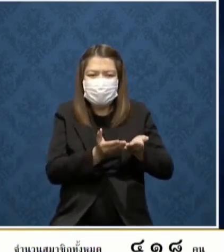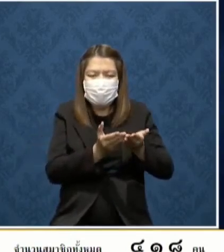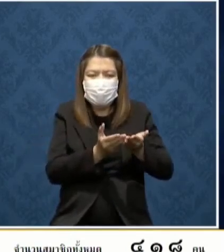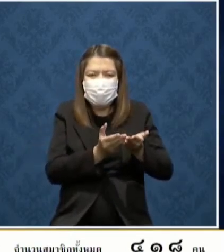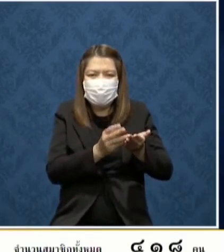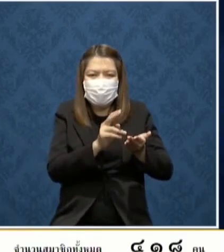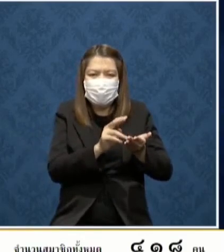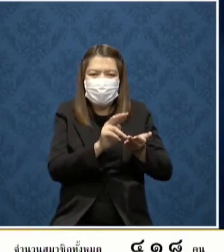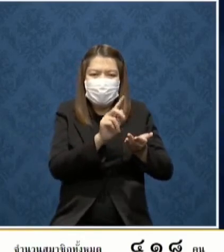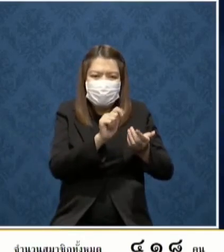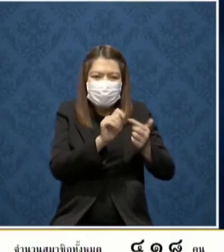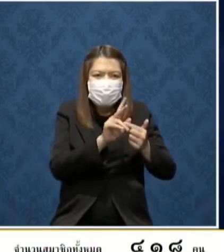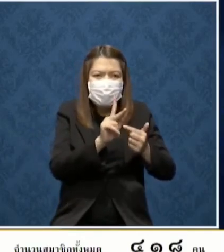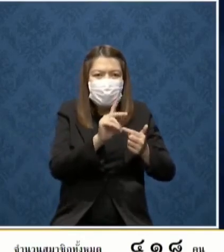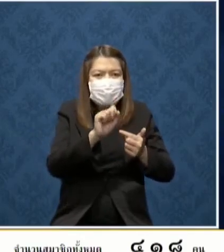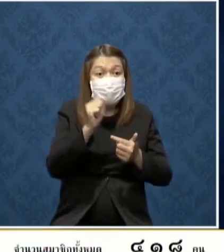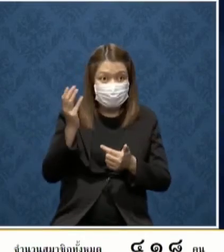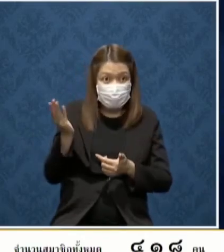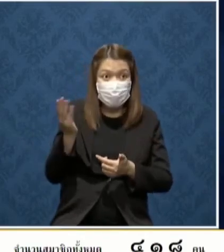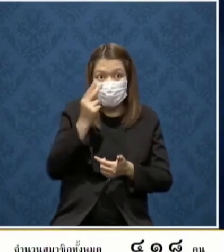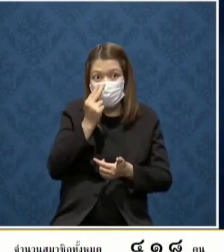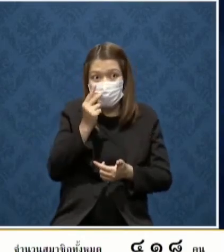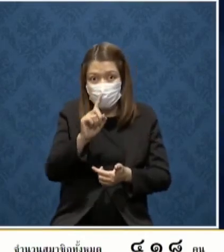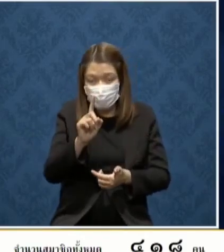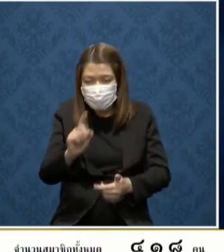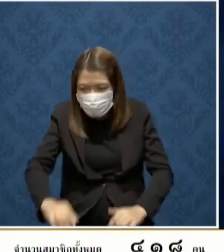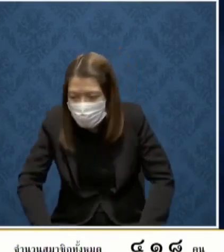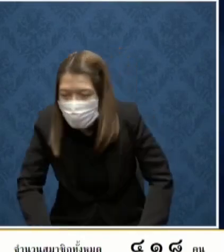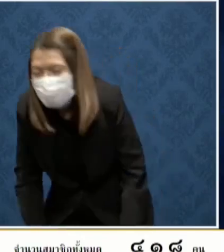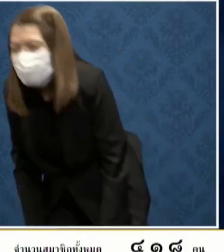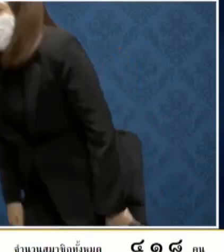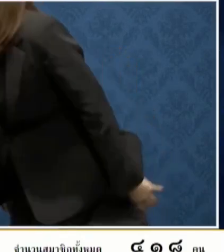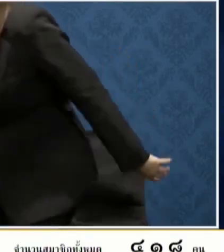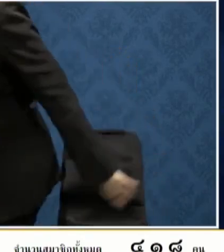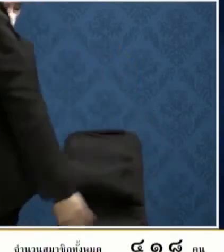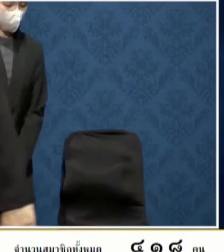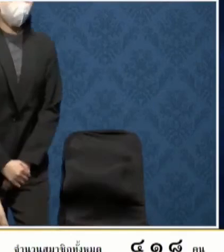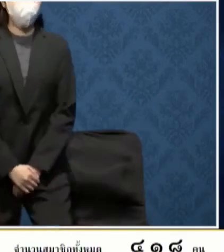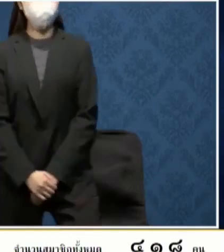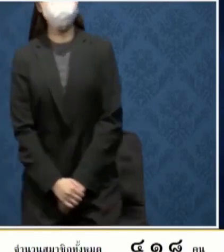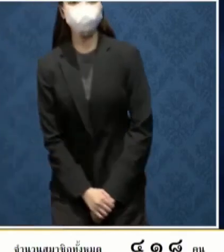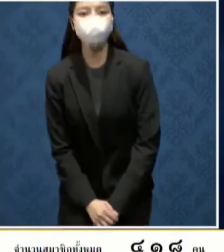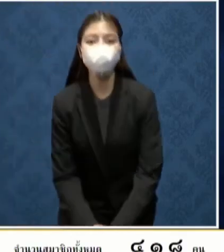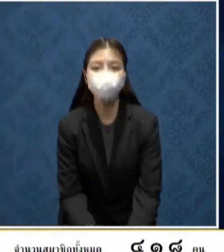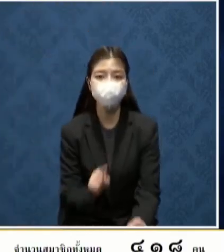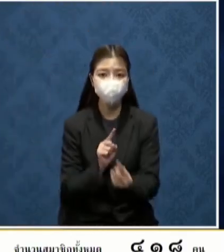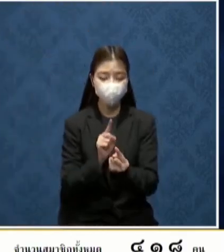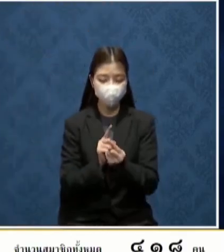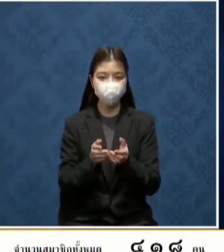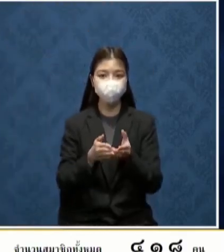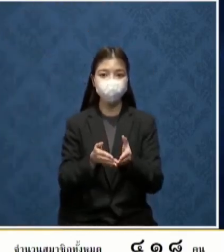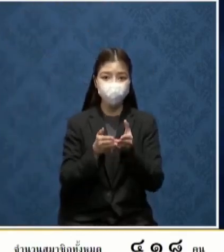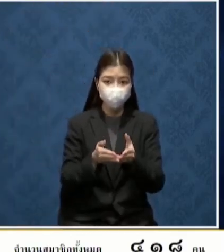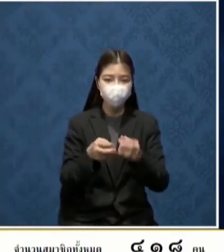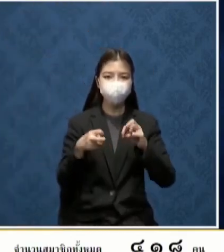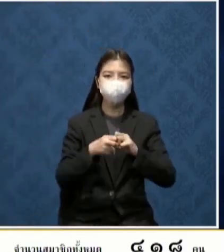และเหลอหวงตากสิน สไลทถไปครับที่พบความขัดข้อง พบความช